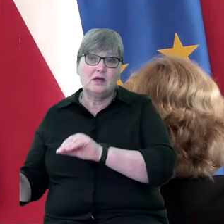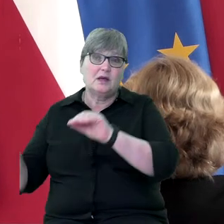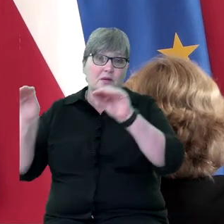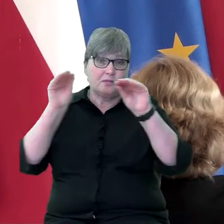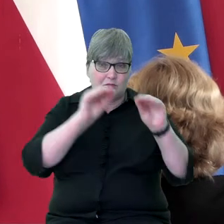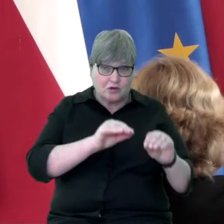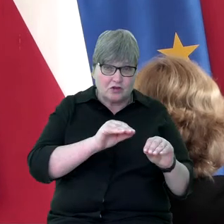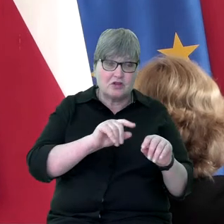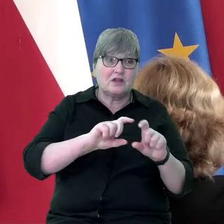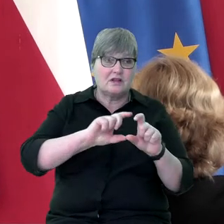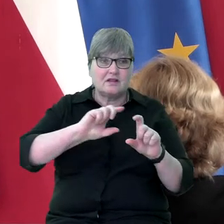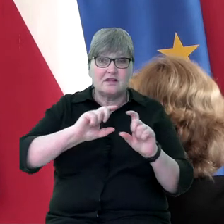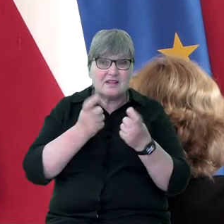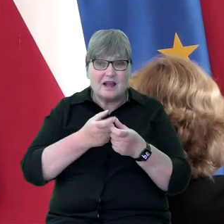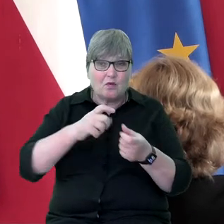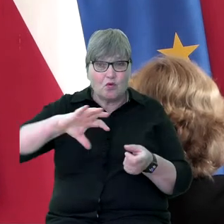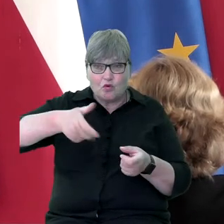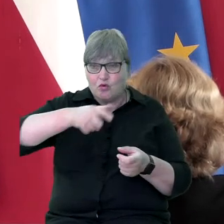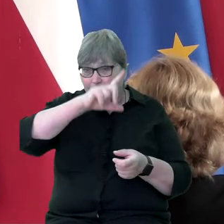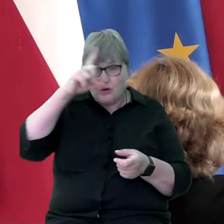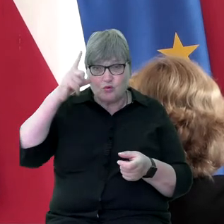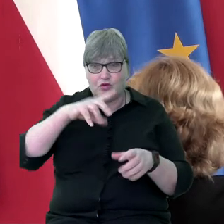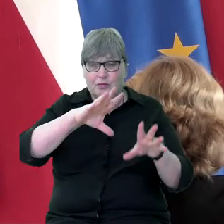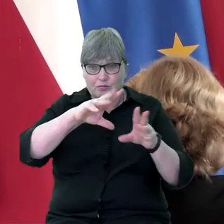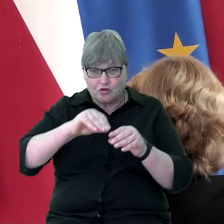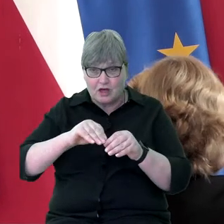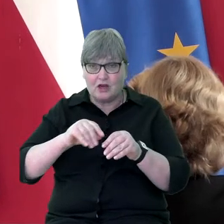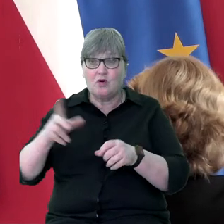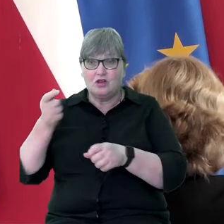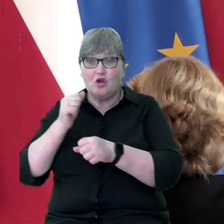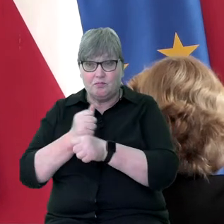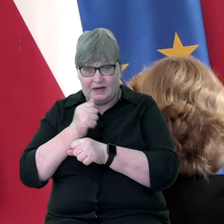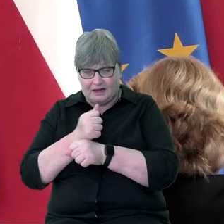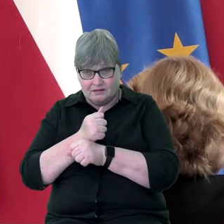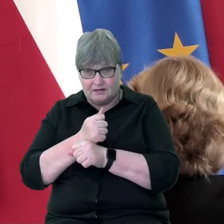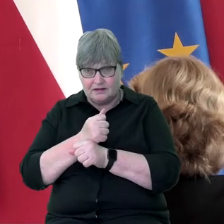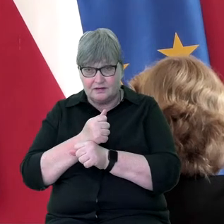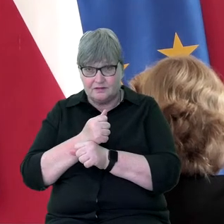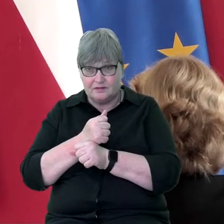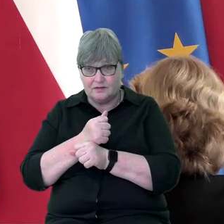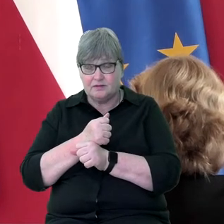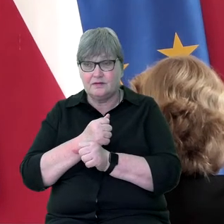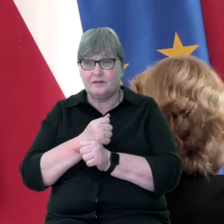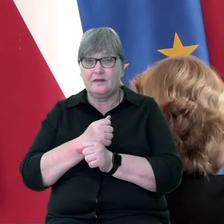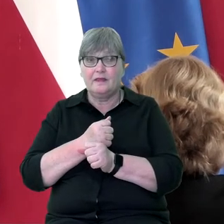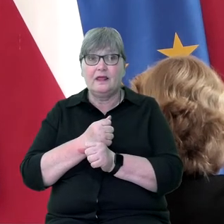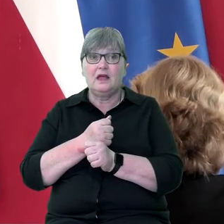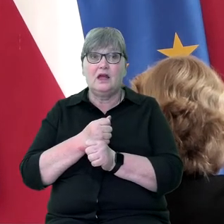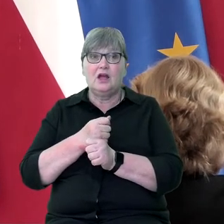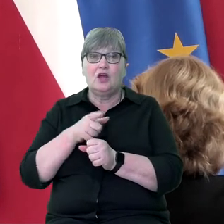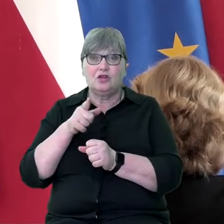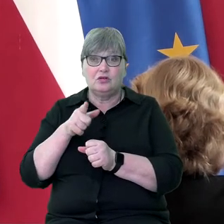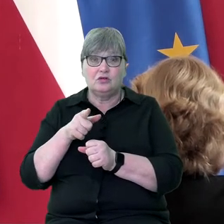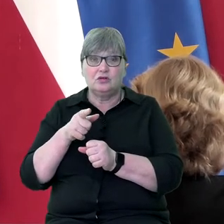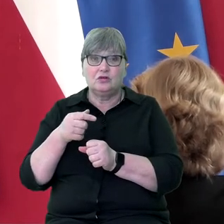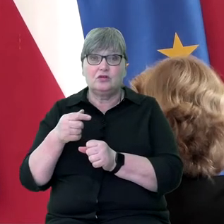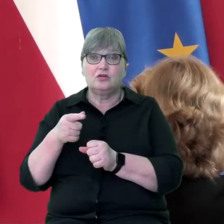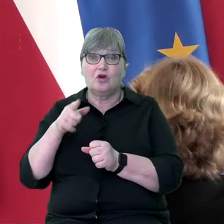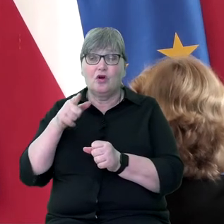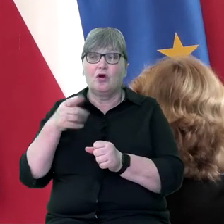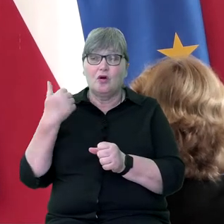i wprowadzić do tego ministerstwa, tam rzeczywiście była znikoma ilość ludzi spoza